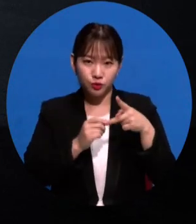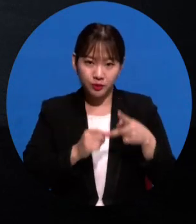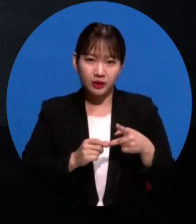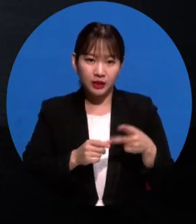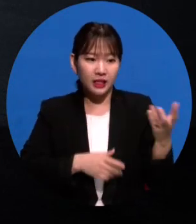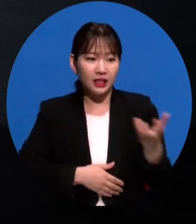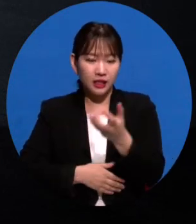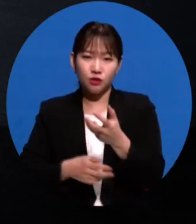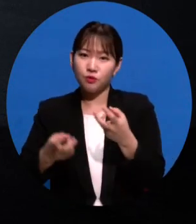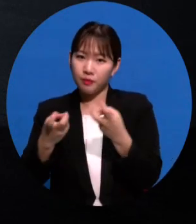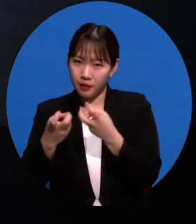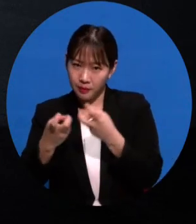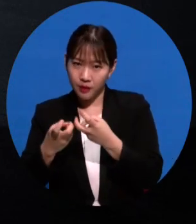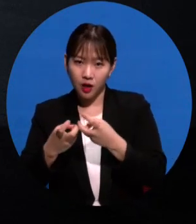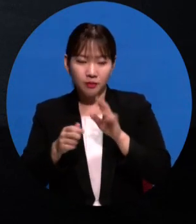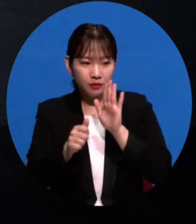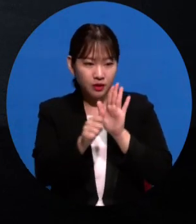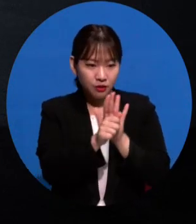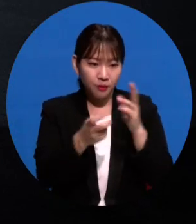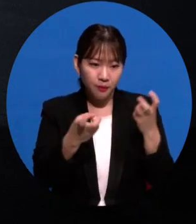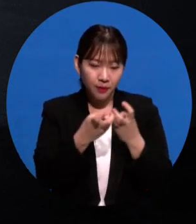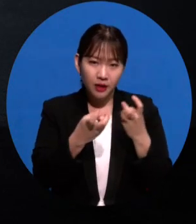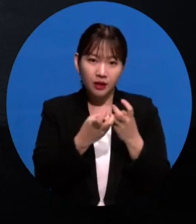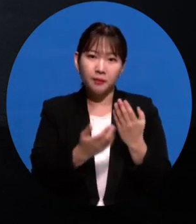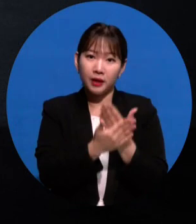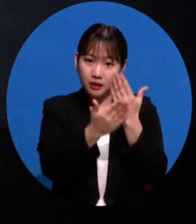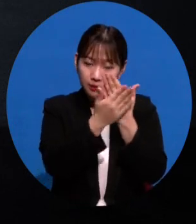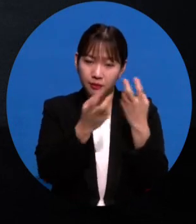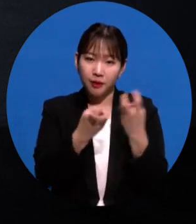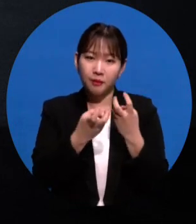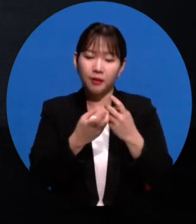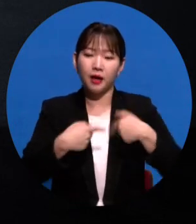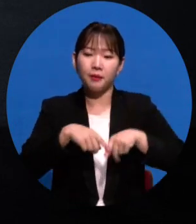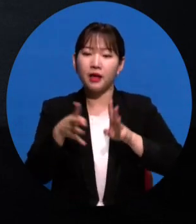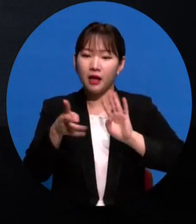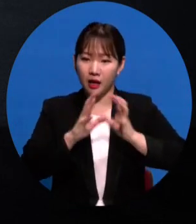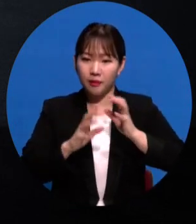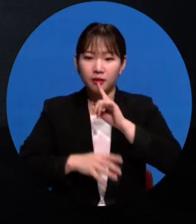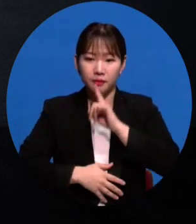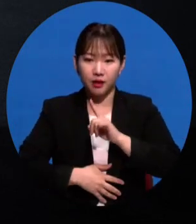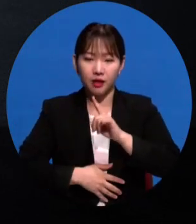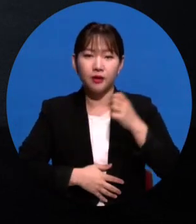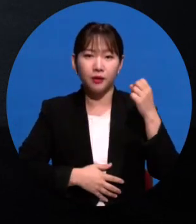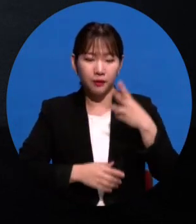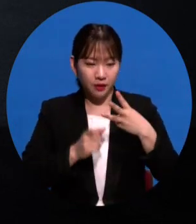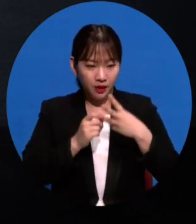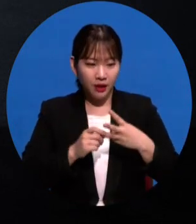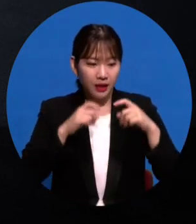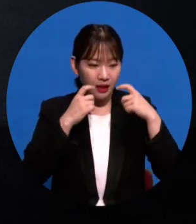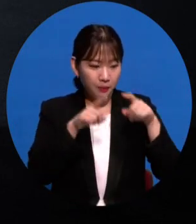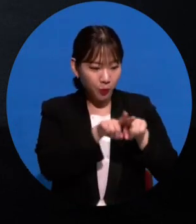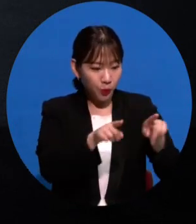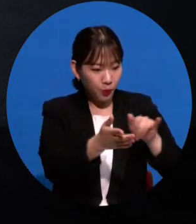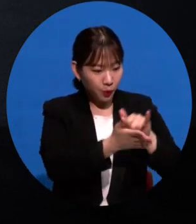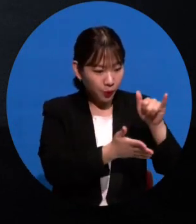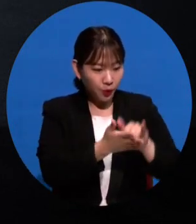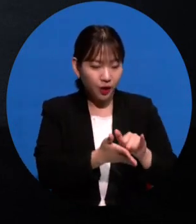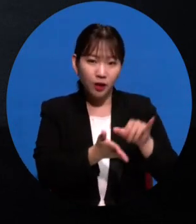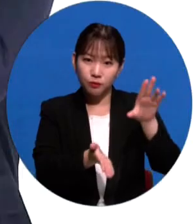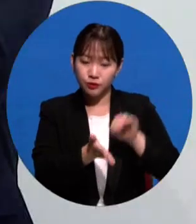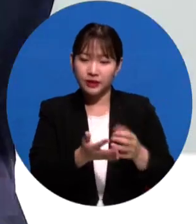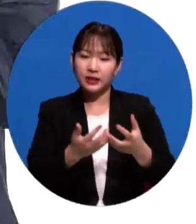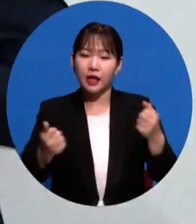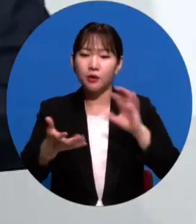이주 대책, 지역 발전 대책 등을 함께 협의하겠다는 겁니다. 민간공항 문제는 별도로 논의하겠다가